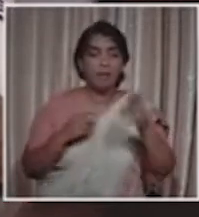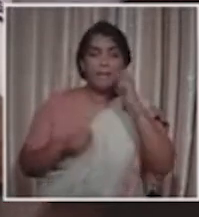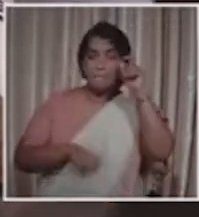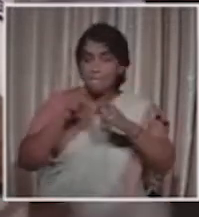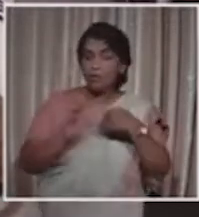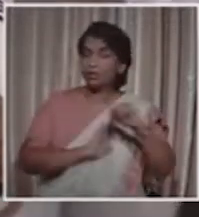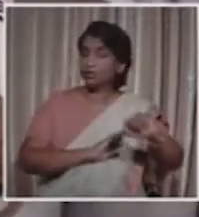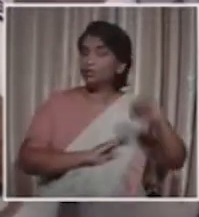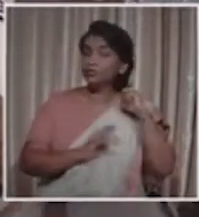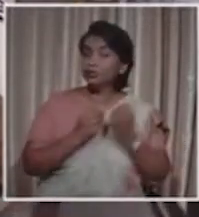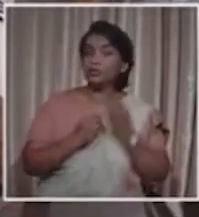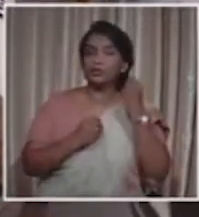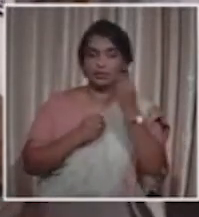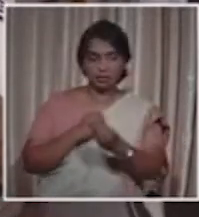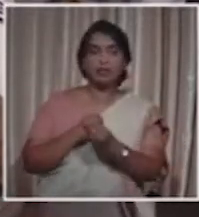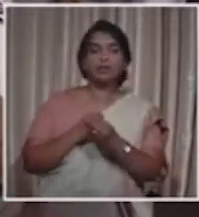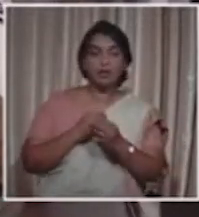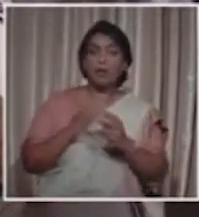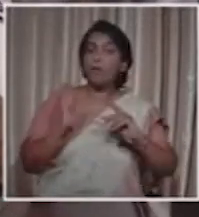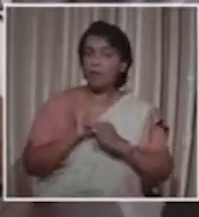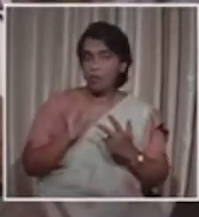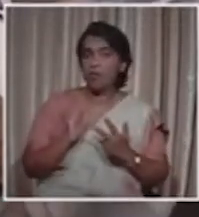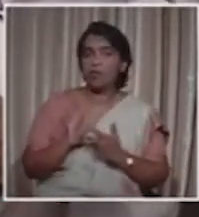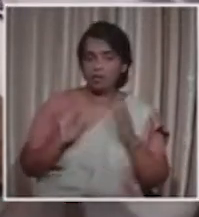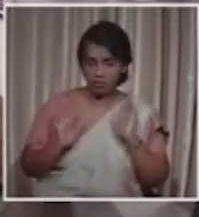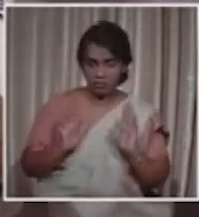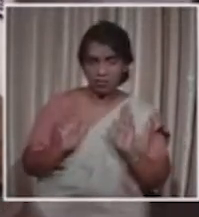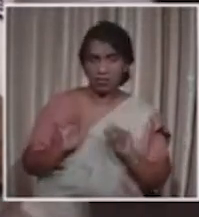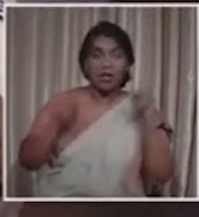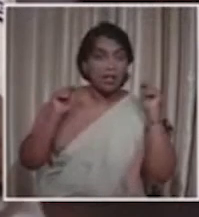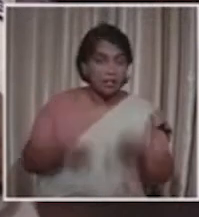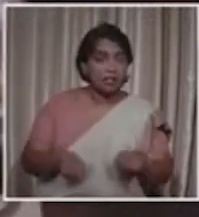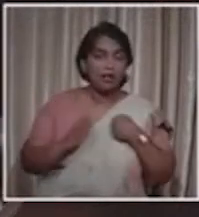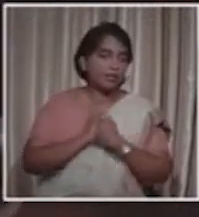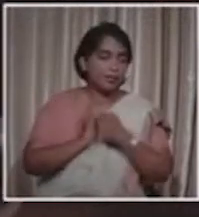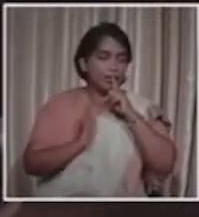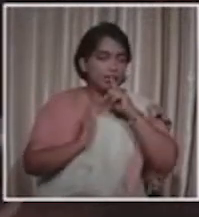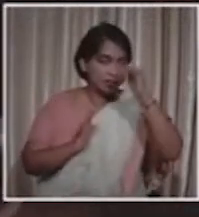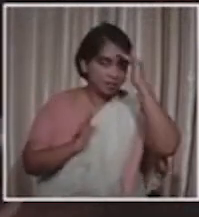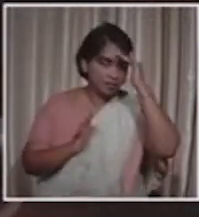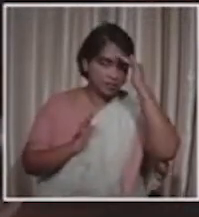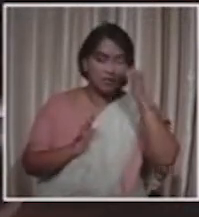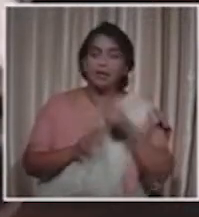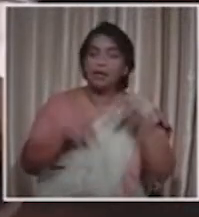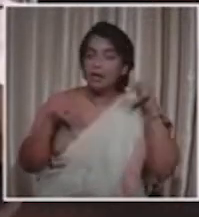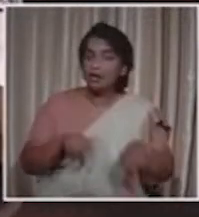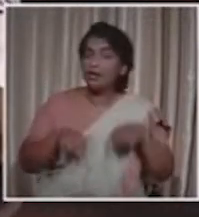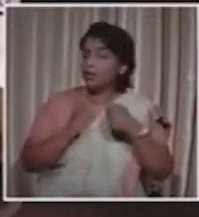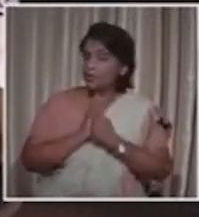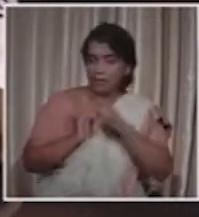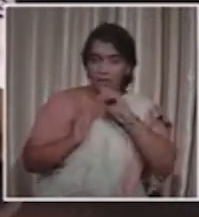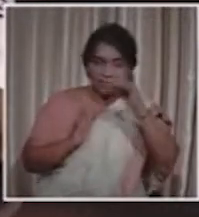ජනතාවට ශක්තිය ලැබෙන ව්‍යාපෘති හැටියට දැන් ගරු කථානායකතුමනි දැන් ගරු